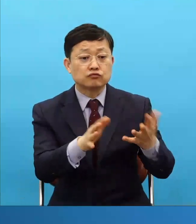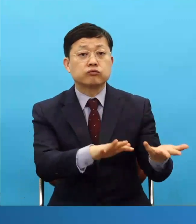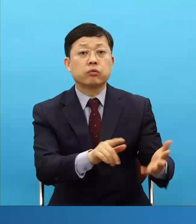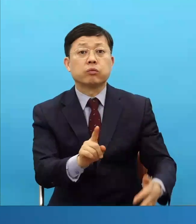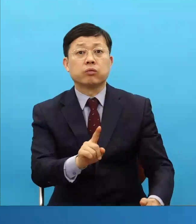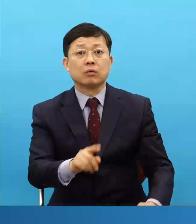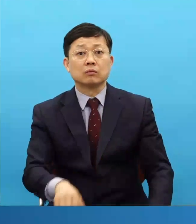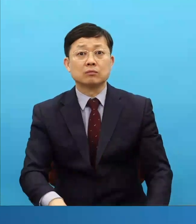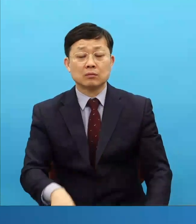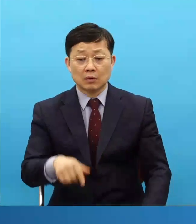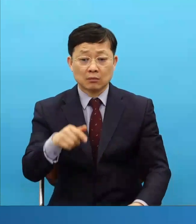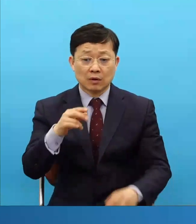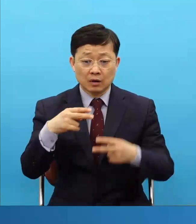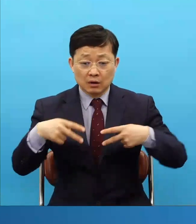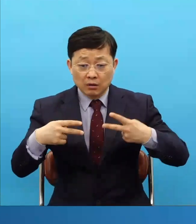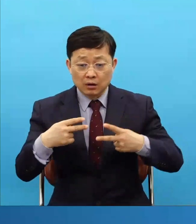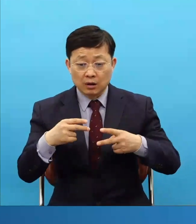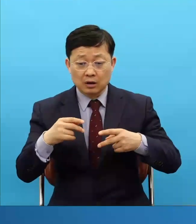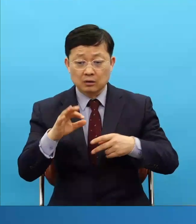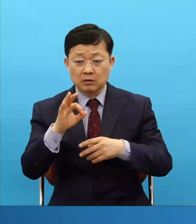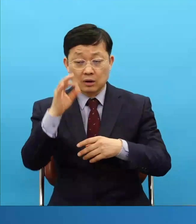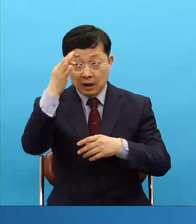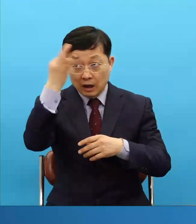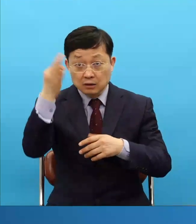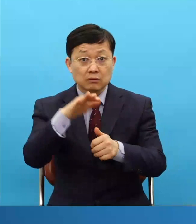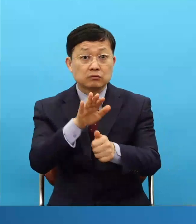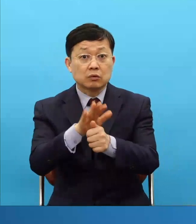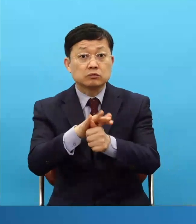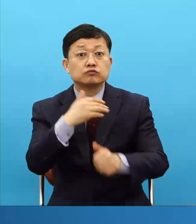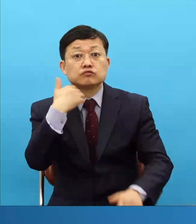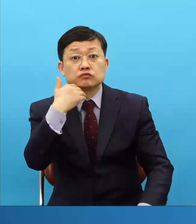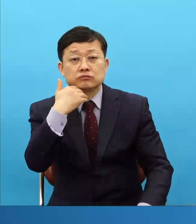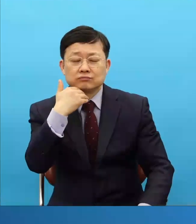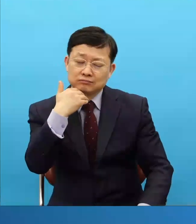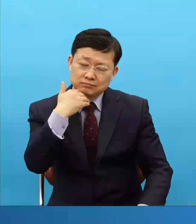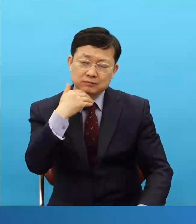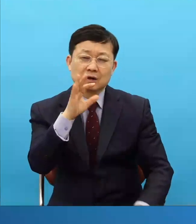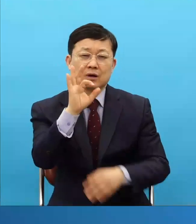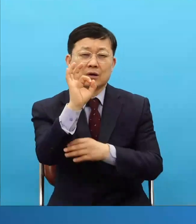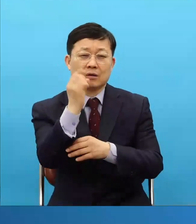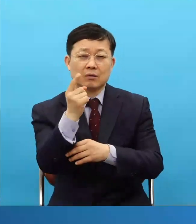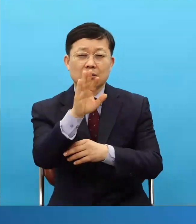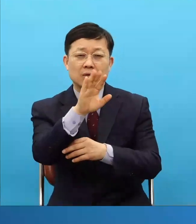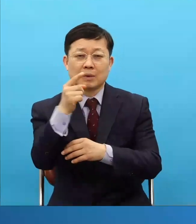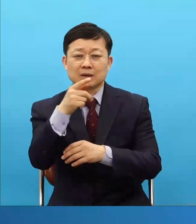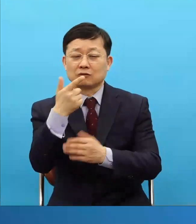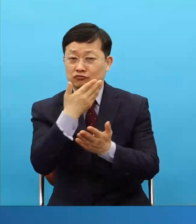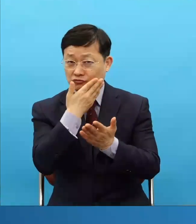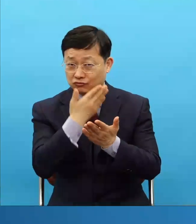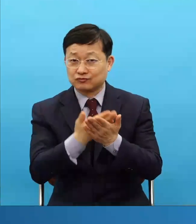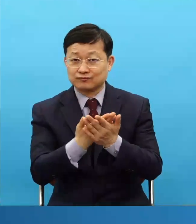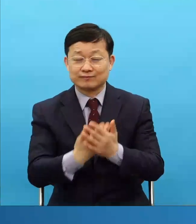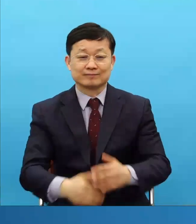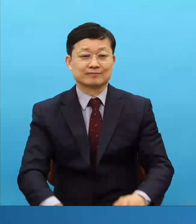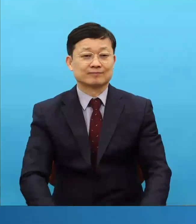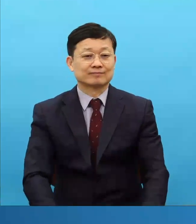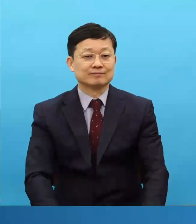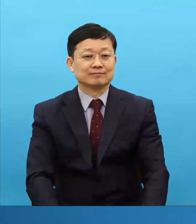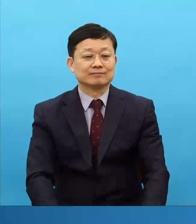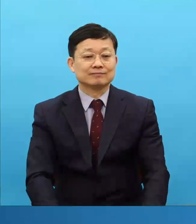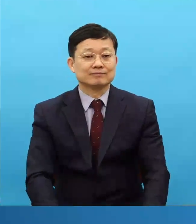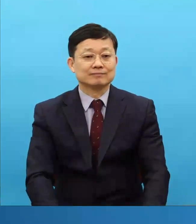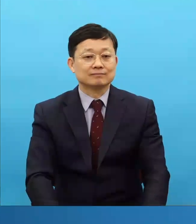not have been able to save the prophets, and also he would not have been able to bring about the confrontation on Mount Carmel. 그래서